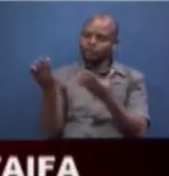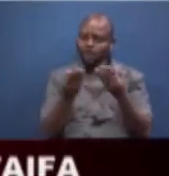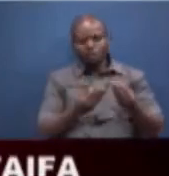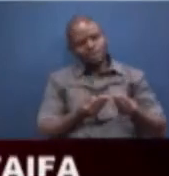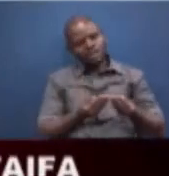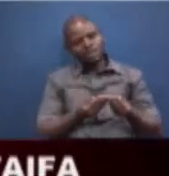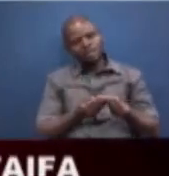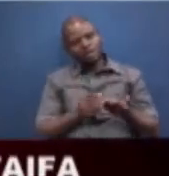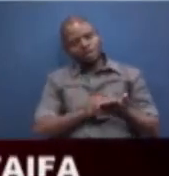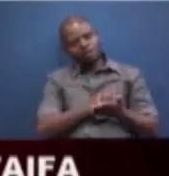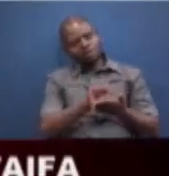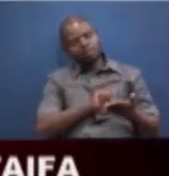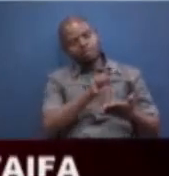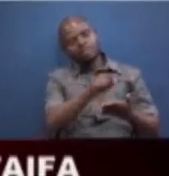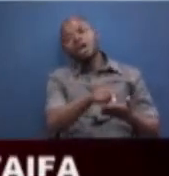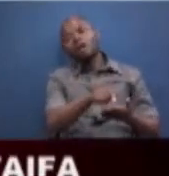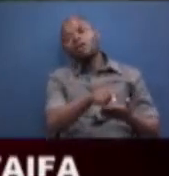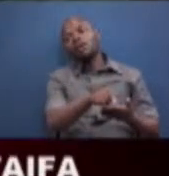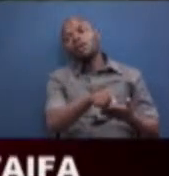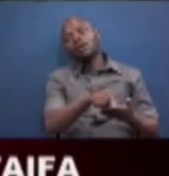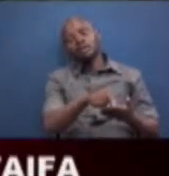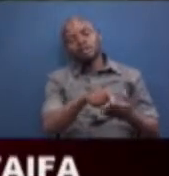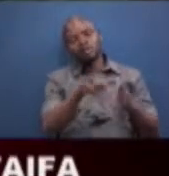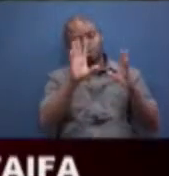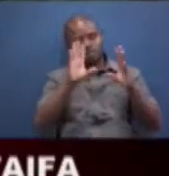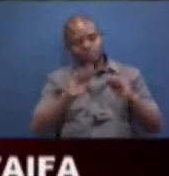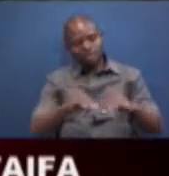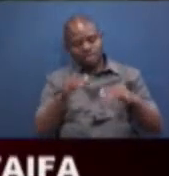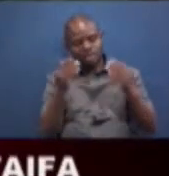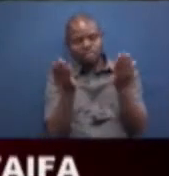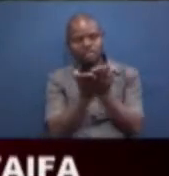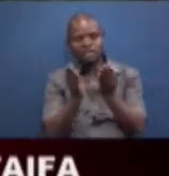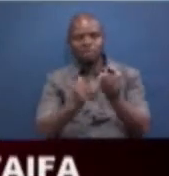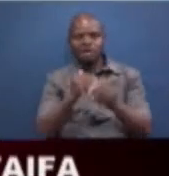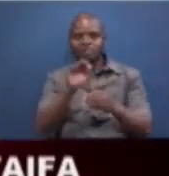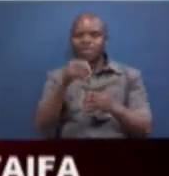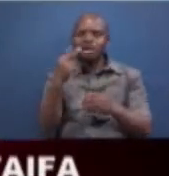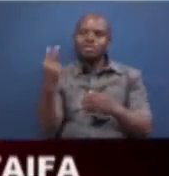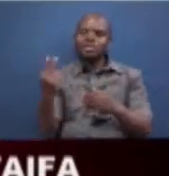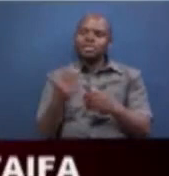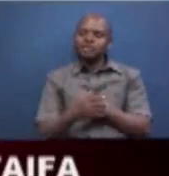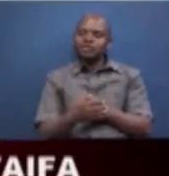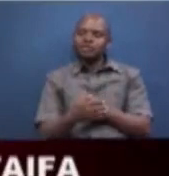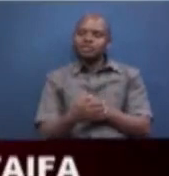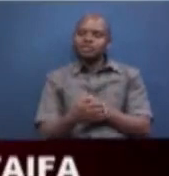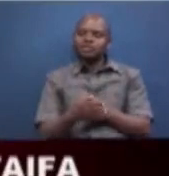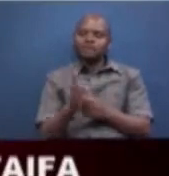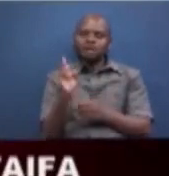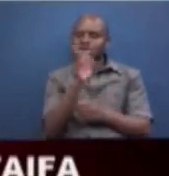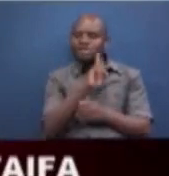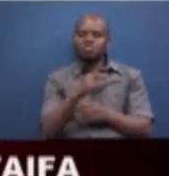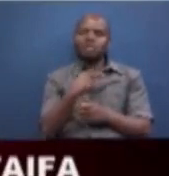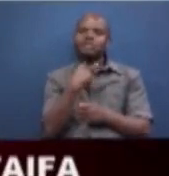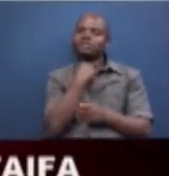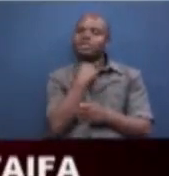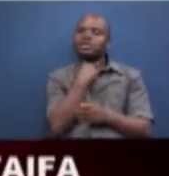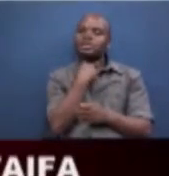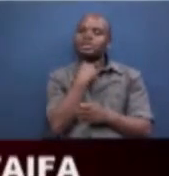wawapokee wanafunzi hao watakao ripoti mashuleni baada ya miaka miwili pasipo